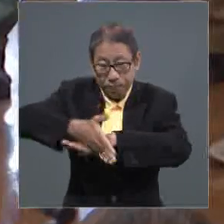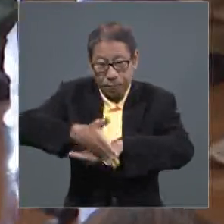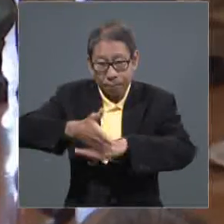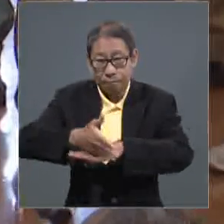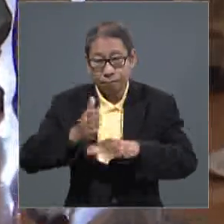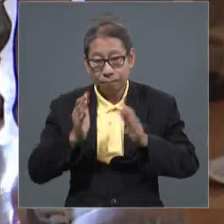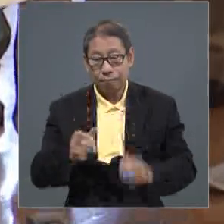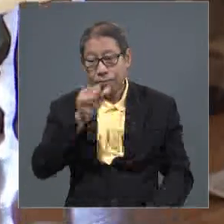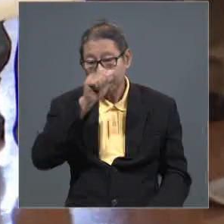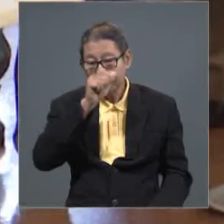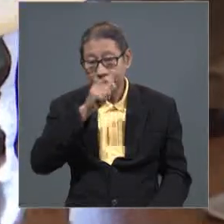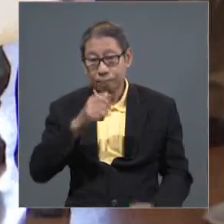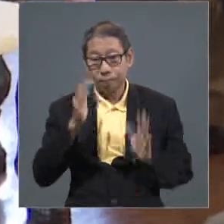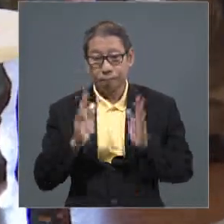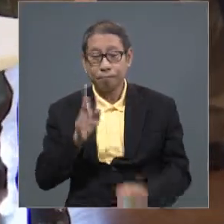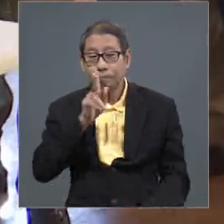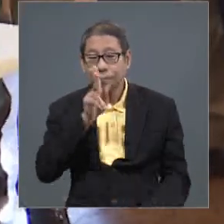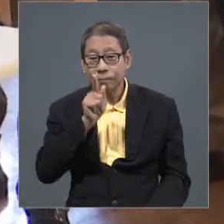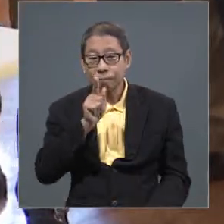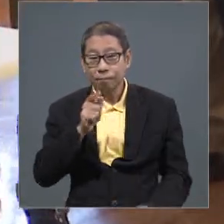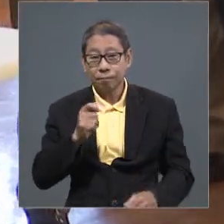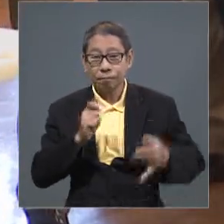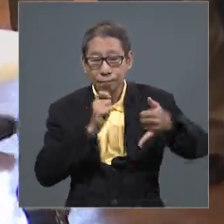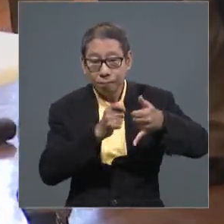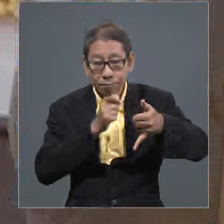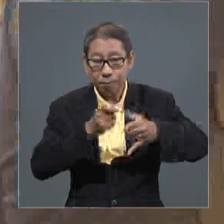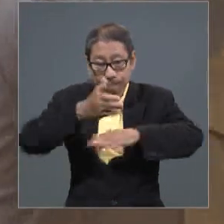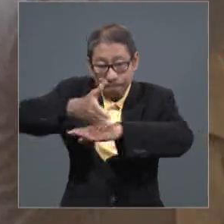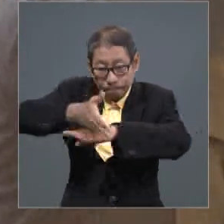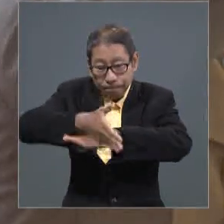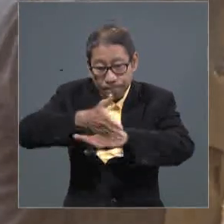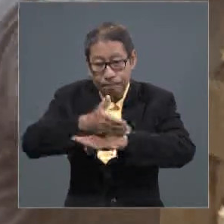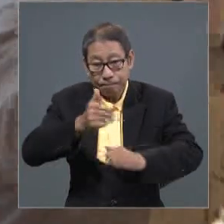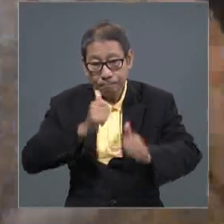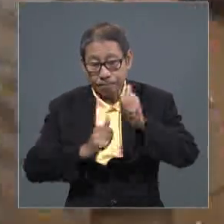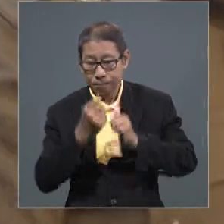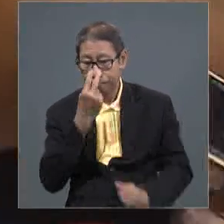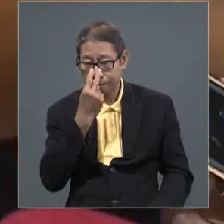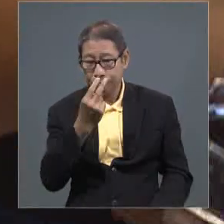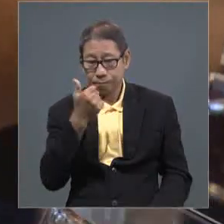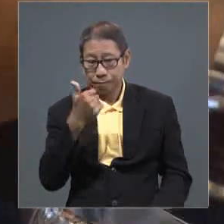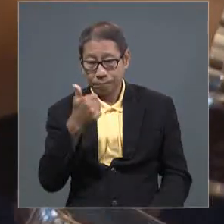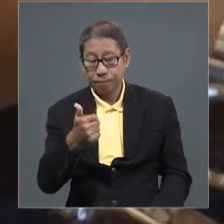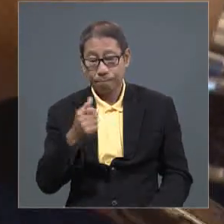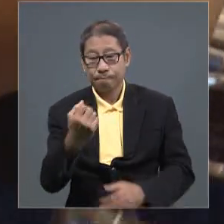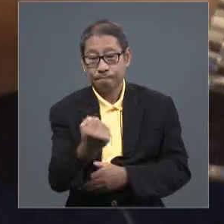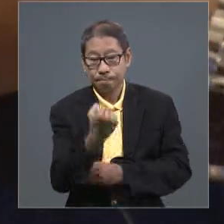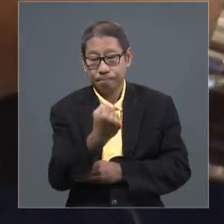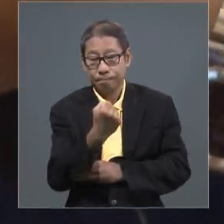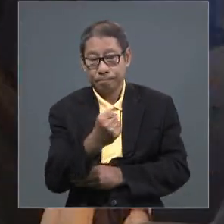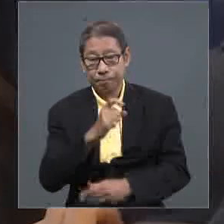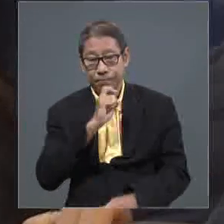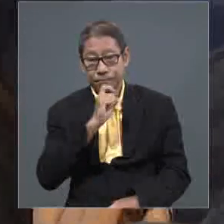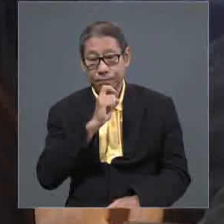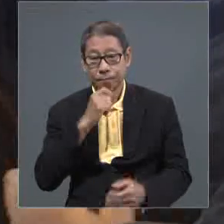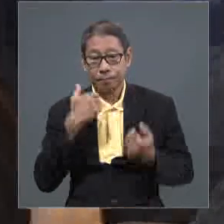ที่ทดสอบคือใครก็สื่อมวลชนเนี่ยแหละที่ไปทำข่าวนะคะก็เท่าที่ดูเขาบอกว่ามันก็เหนียวนะนะไ